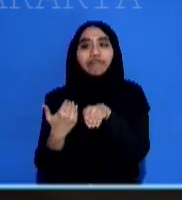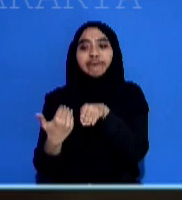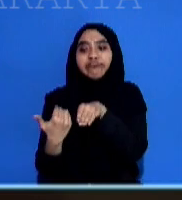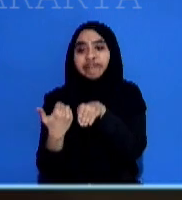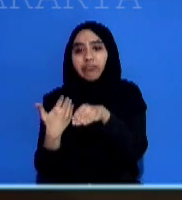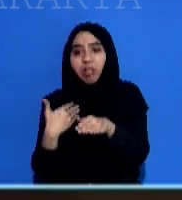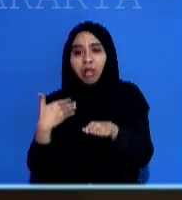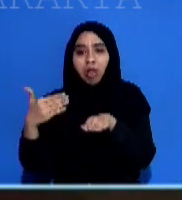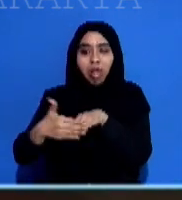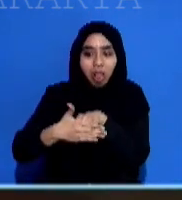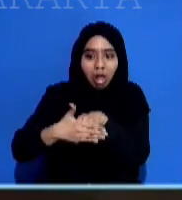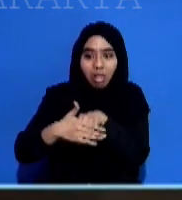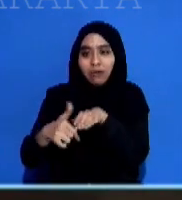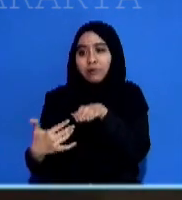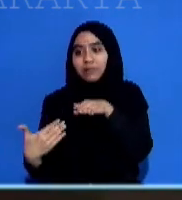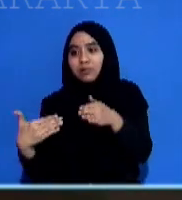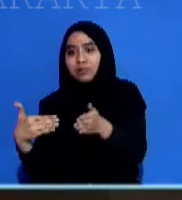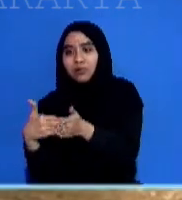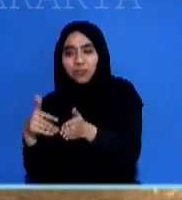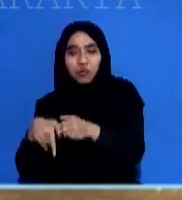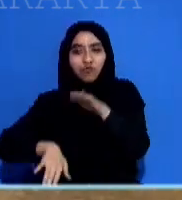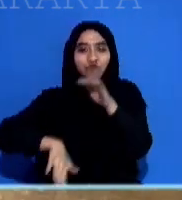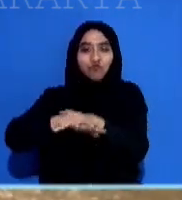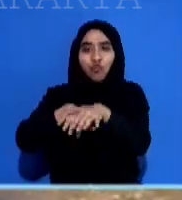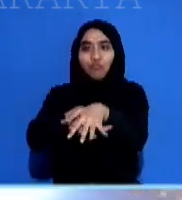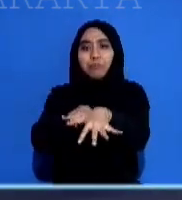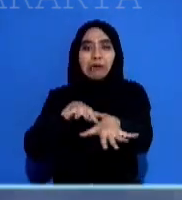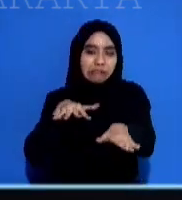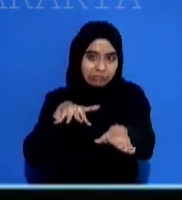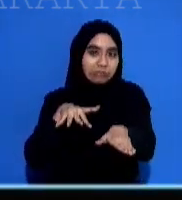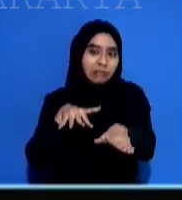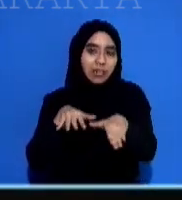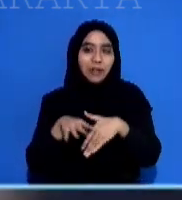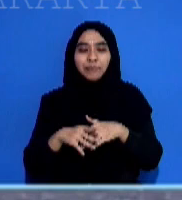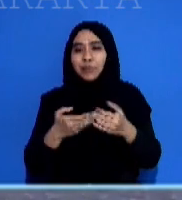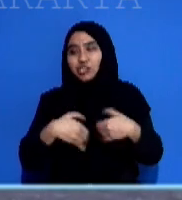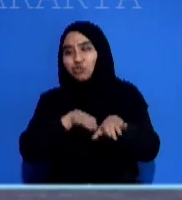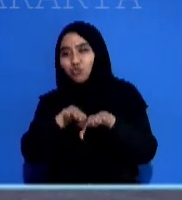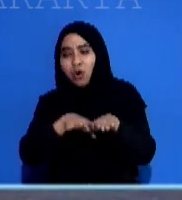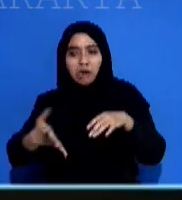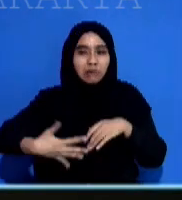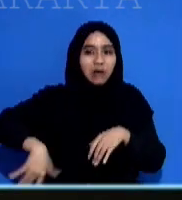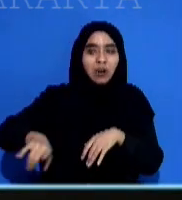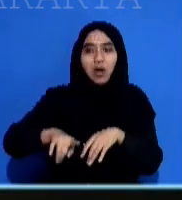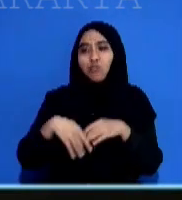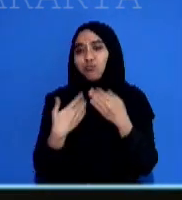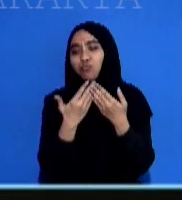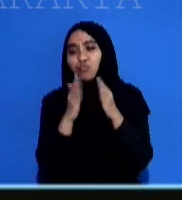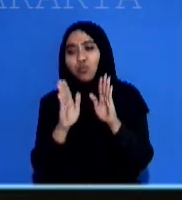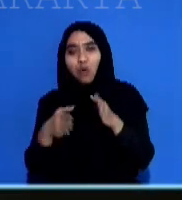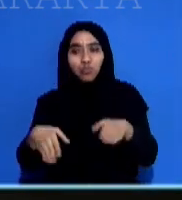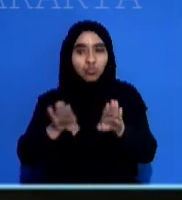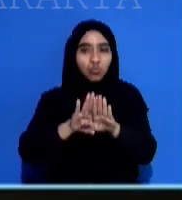terjadi kebadatan di sejumlah titik dan akan disesuaikan dengan kondisi di lapangan atau menerapkan sistem buka